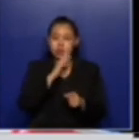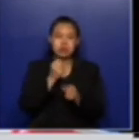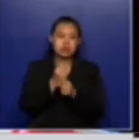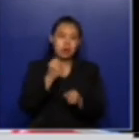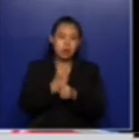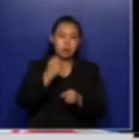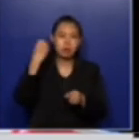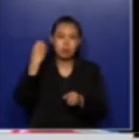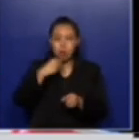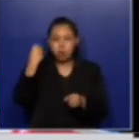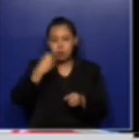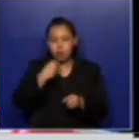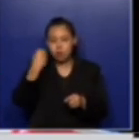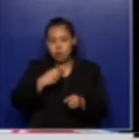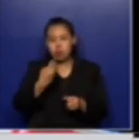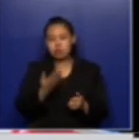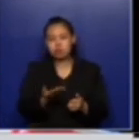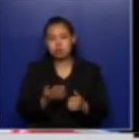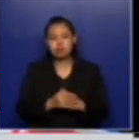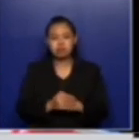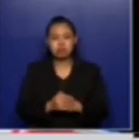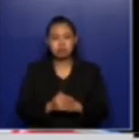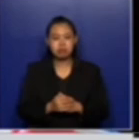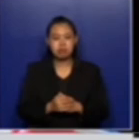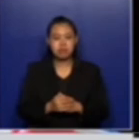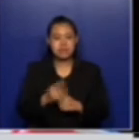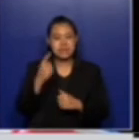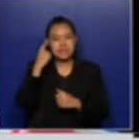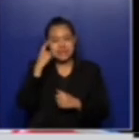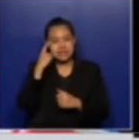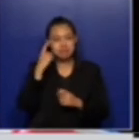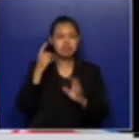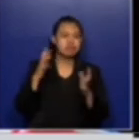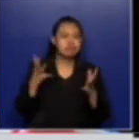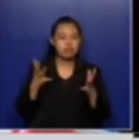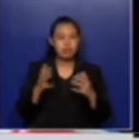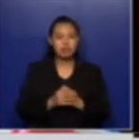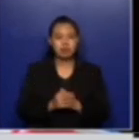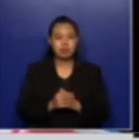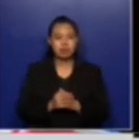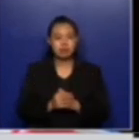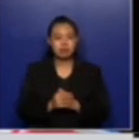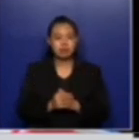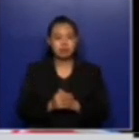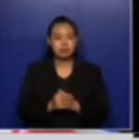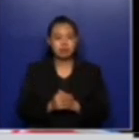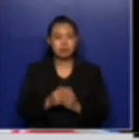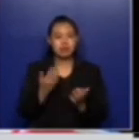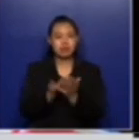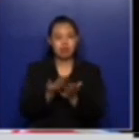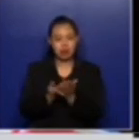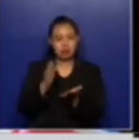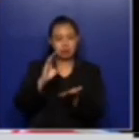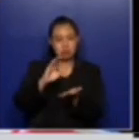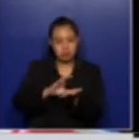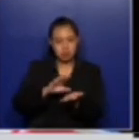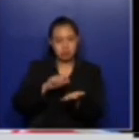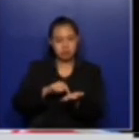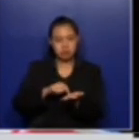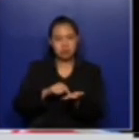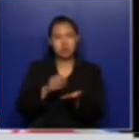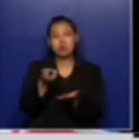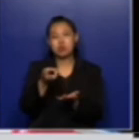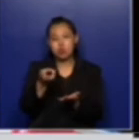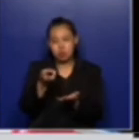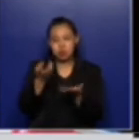งินแบบเราไม่ได้คิดตรงนี้นะคะก็จะทำให้งบประมาณที่มันมีเล็กน้